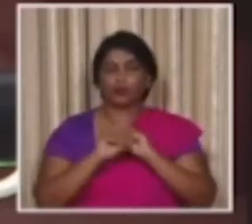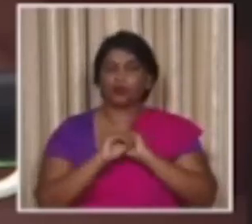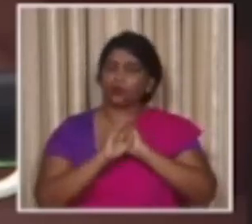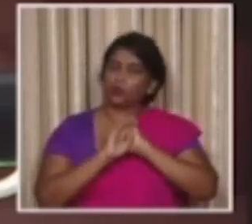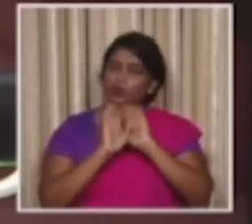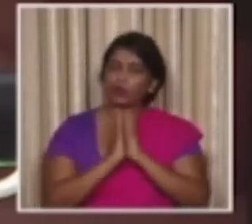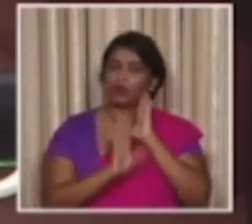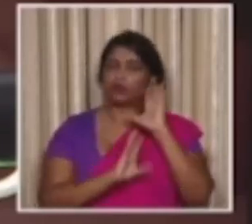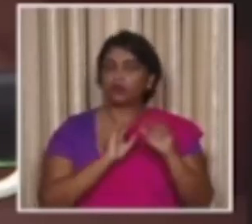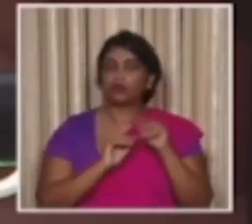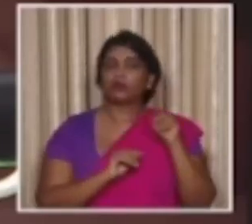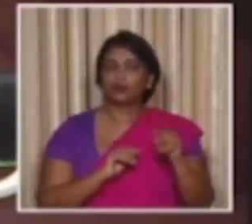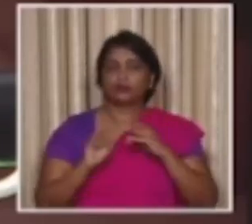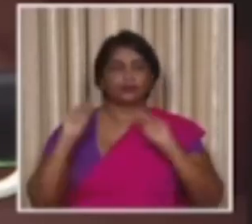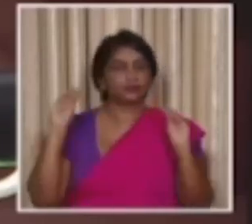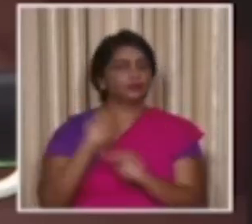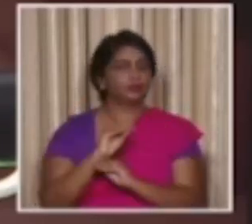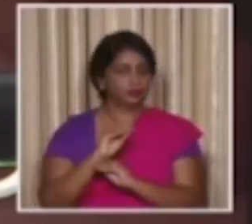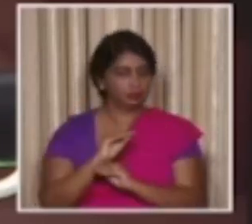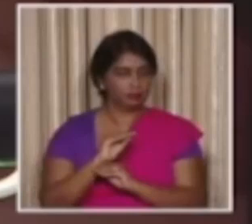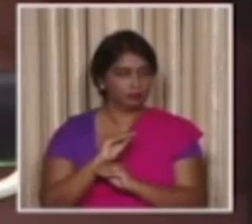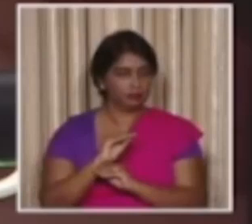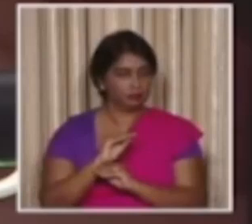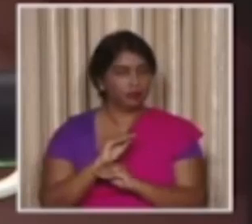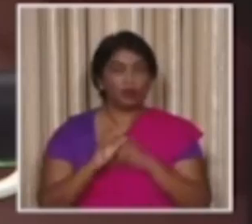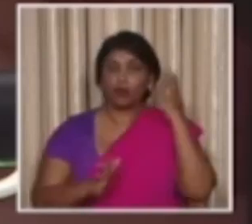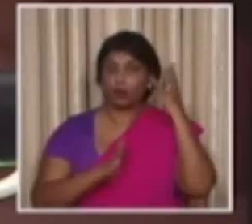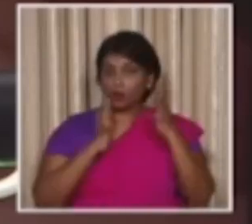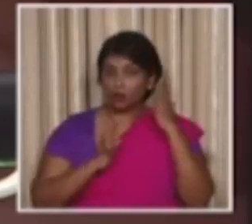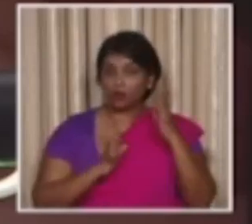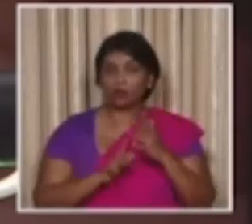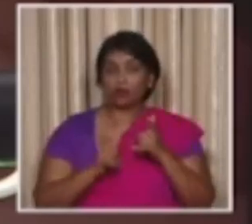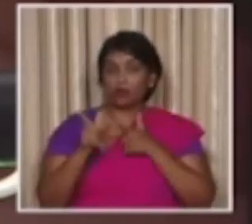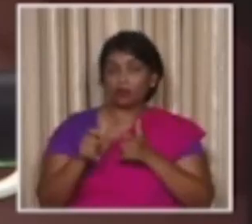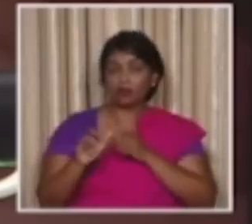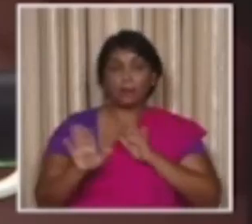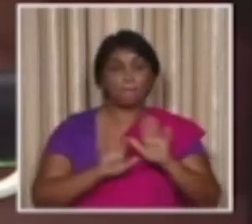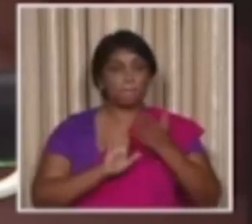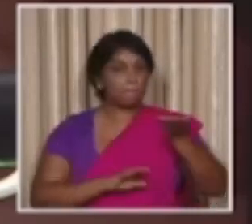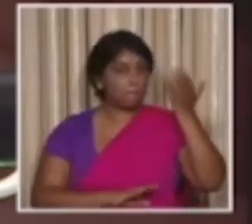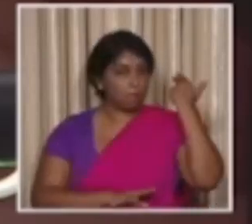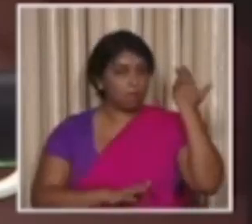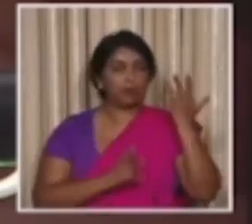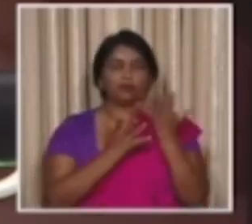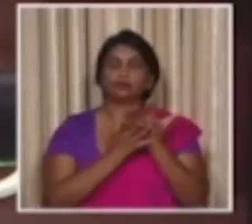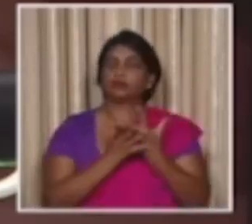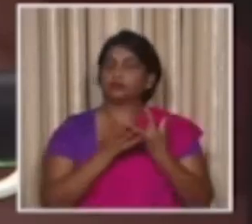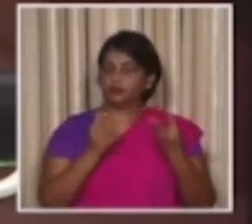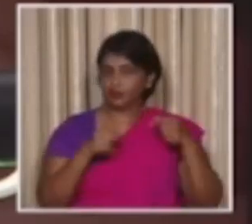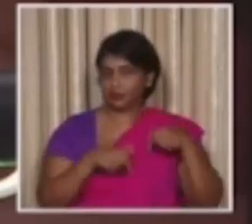සියලු දත්ත ගරු කතානායකතුමනි මේක ඇතුල් වෙනවා. ලෝකය අවියාවිද වලින් පාලනය කරපු යුගයේ ක්‍රමානුකූල අහෝසි වීමින්